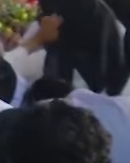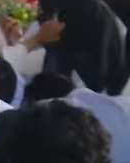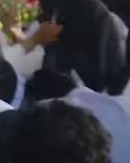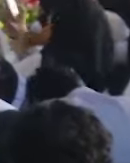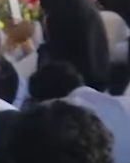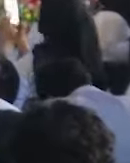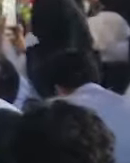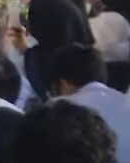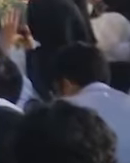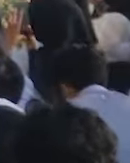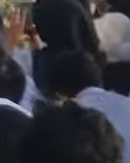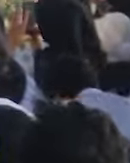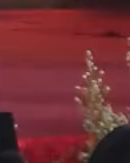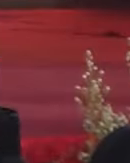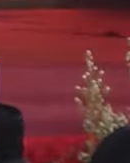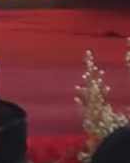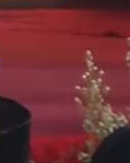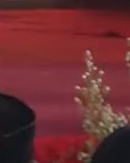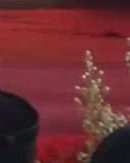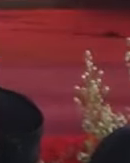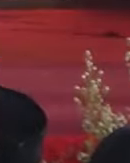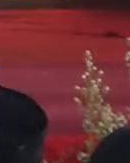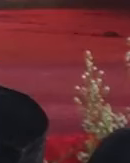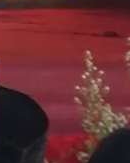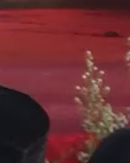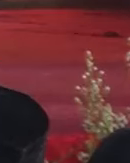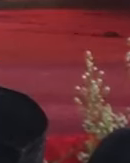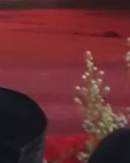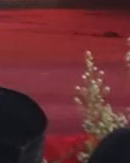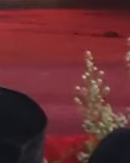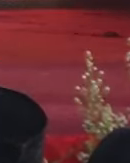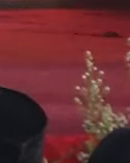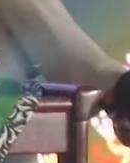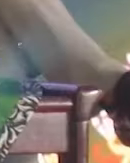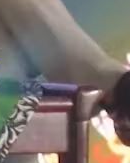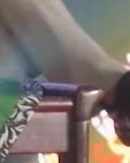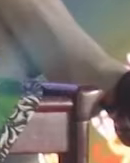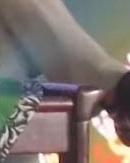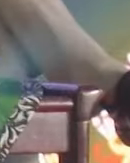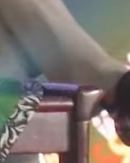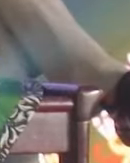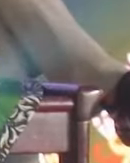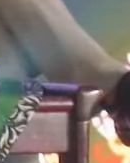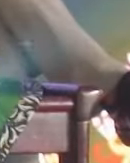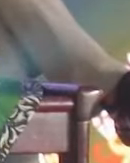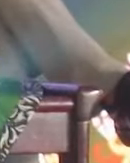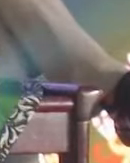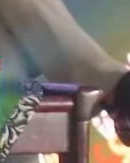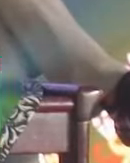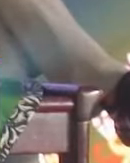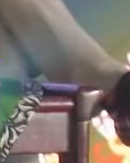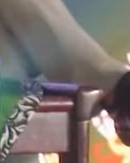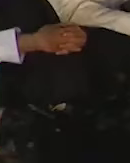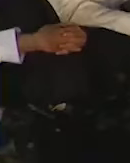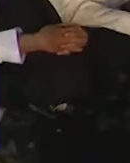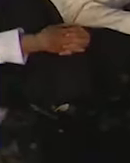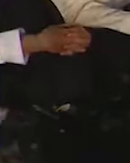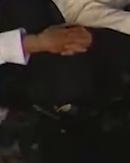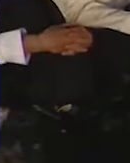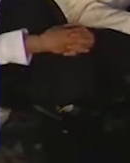Kehadiran para pemain film Lembayung diantaranya Yasamin Yasem, Tazkia Namya, dan Dava Wardana sukses mencuri perhatian